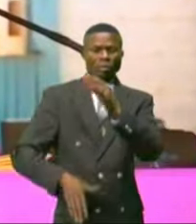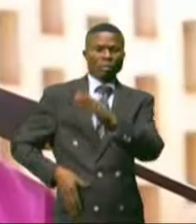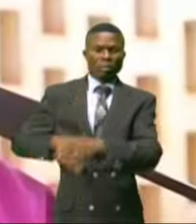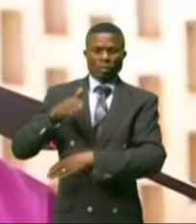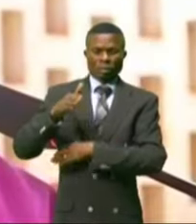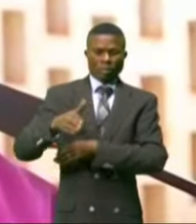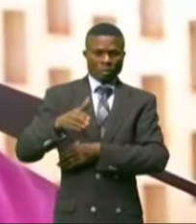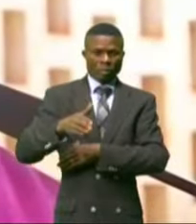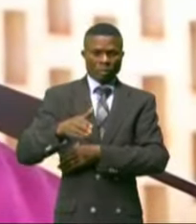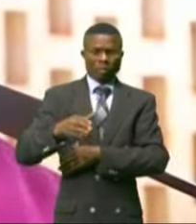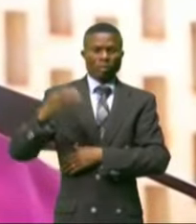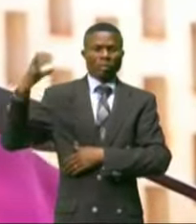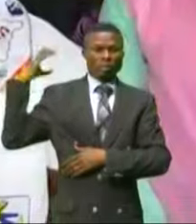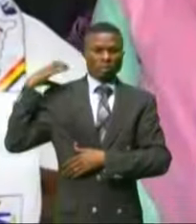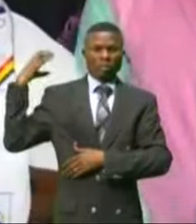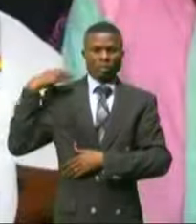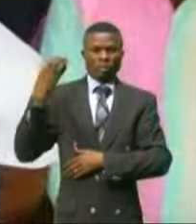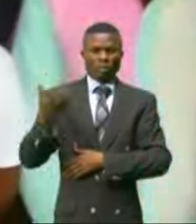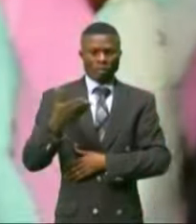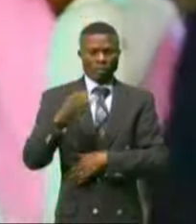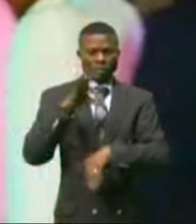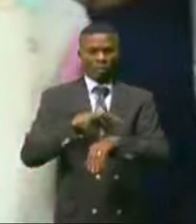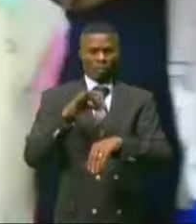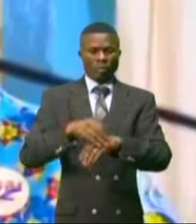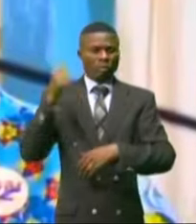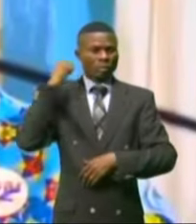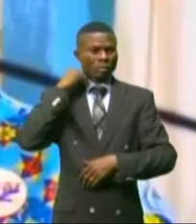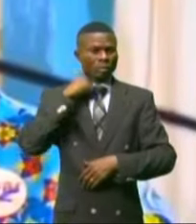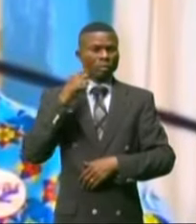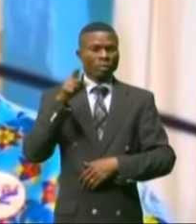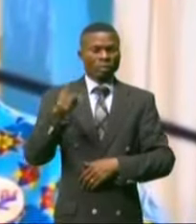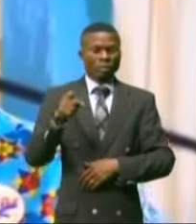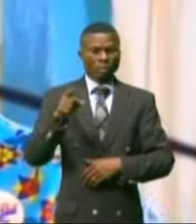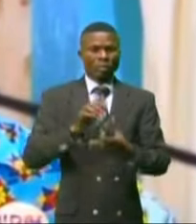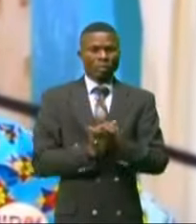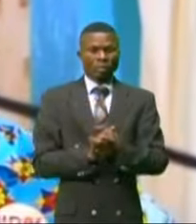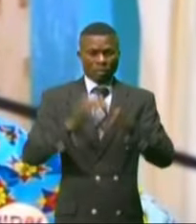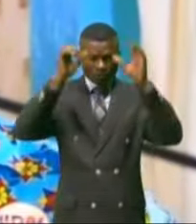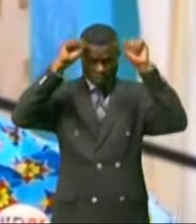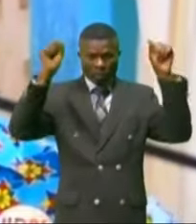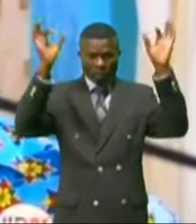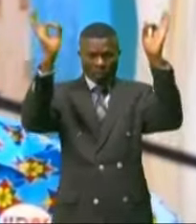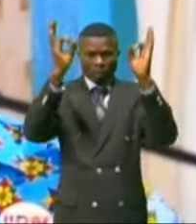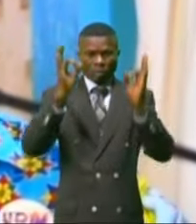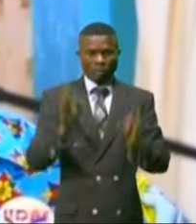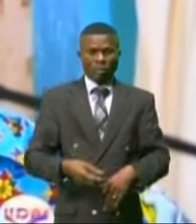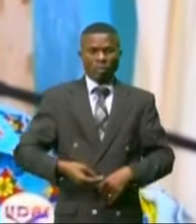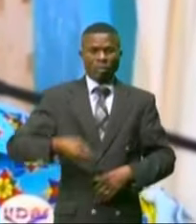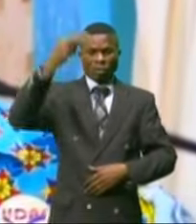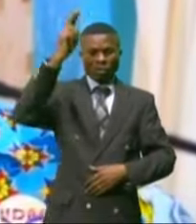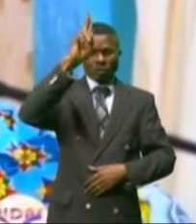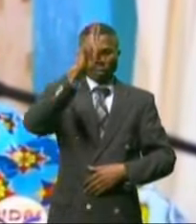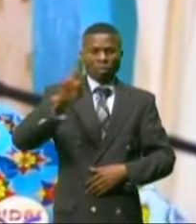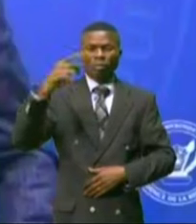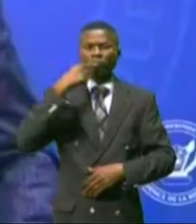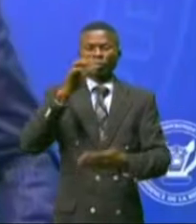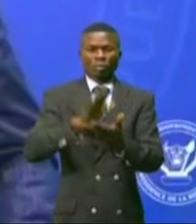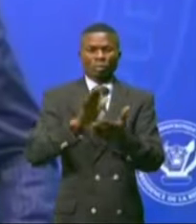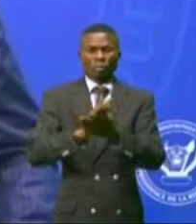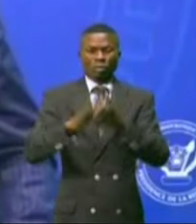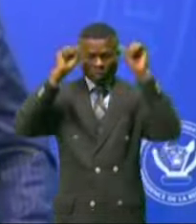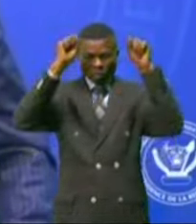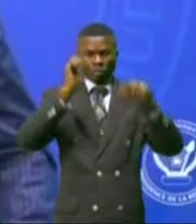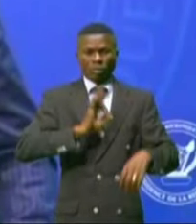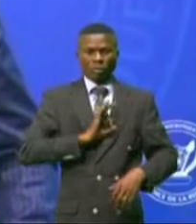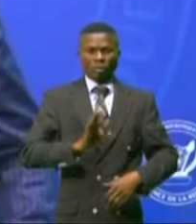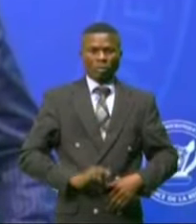Kiré, Frédéric Malingue. Occasion pour le docteur Alexis Ambambela, président fédéral Haut-Touélé, de rendre hommage au chef de